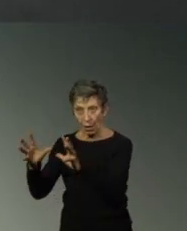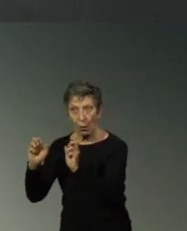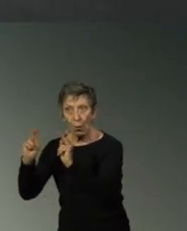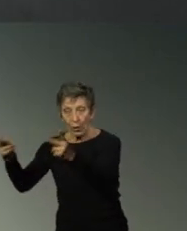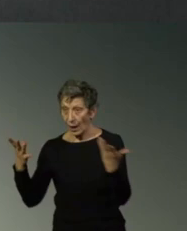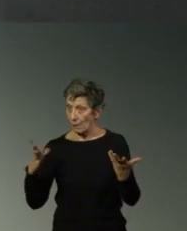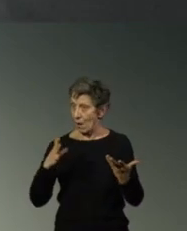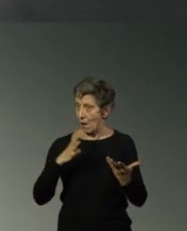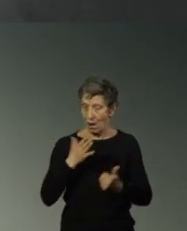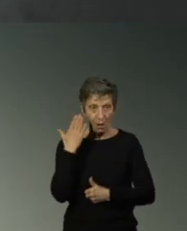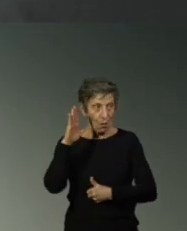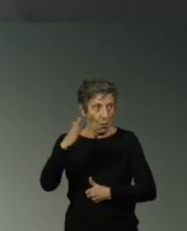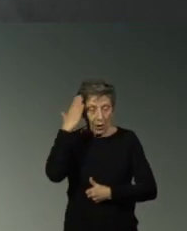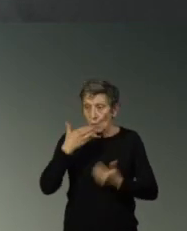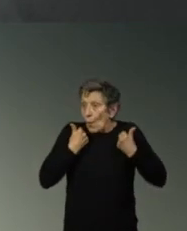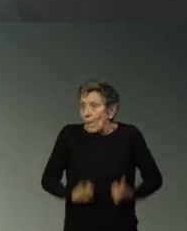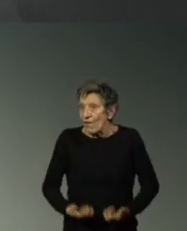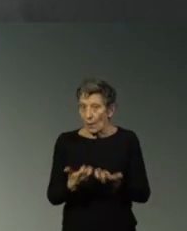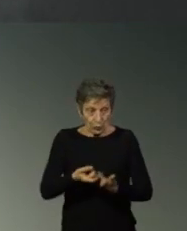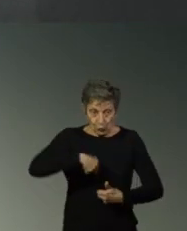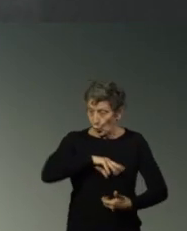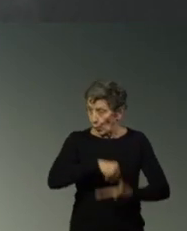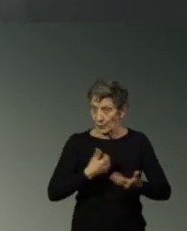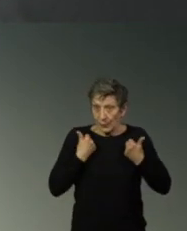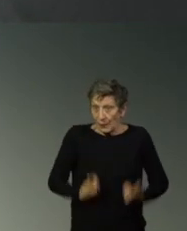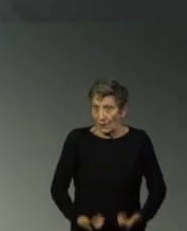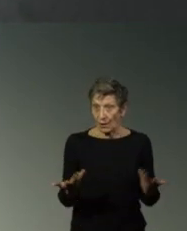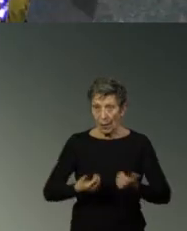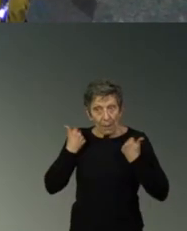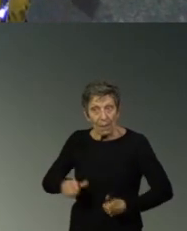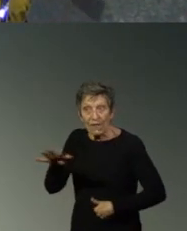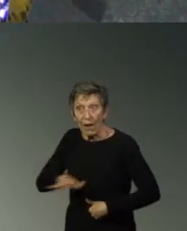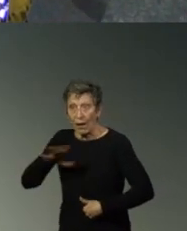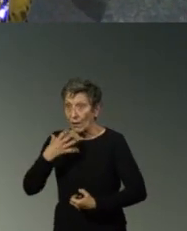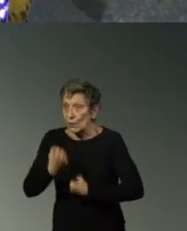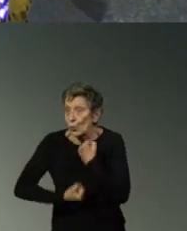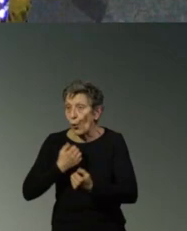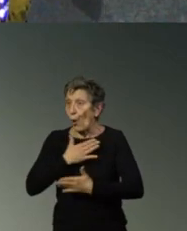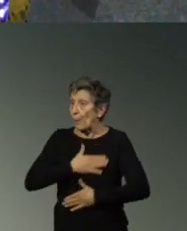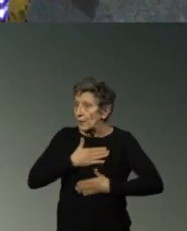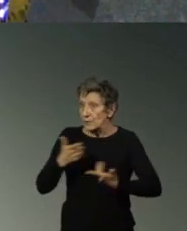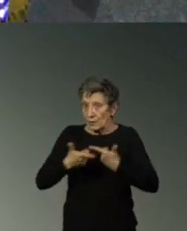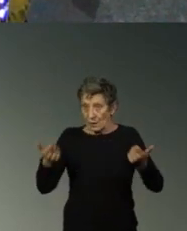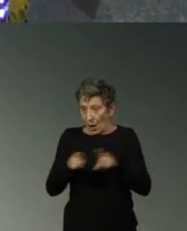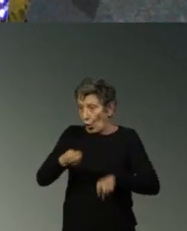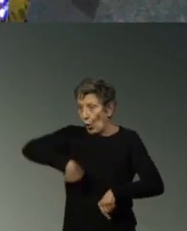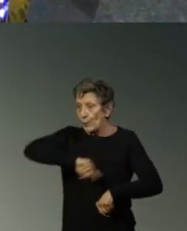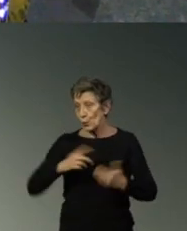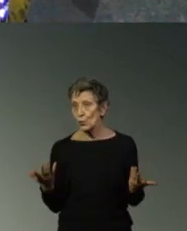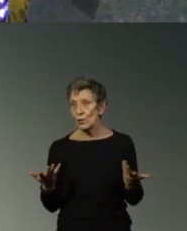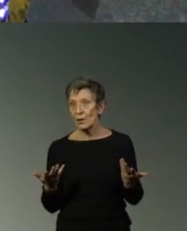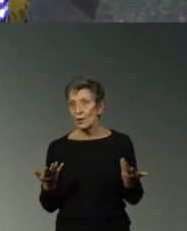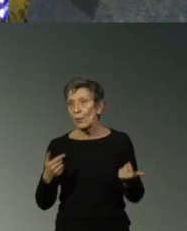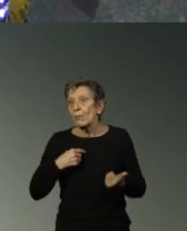sommes des mammifères, les autres mammifères ont du plaisir comme nous et ont des douleurs comme nous et ont de la souffrance comme nous. Alors, parler pour ou...